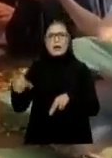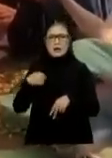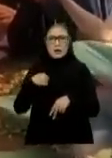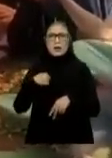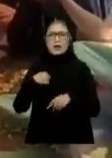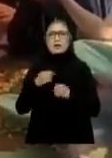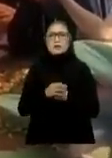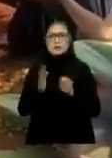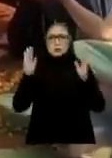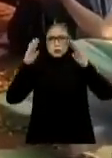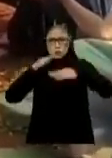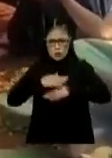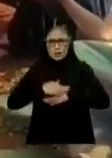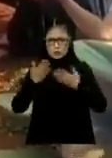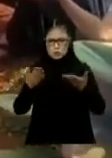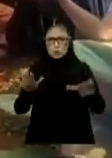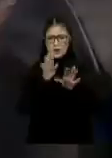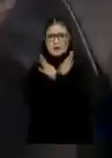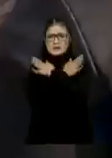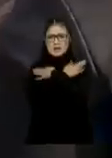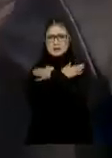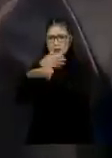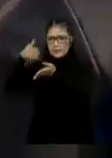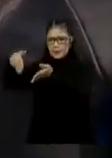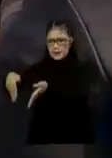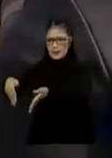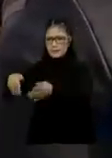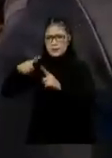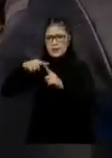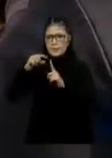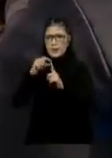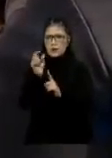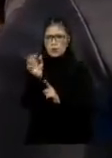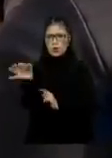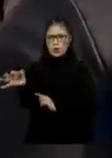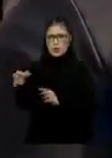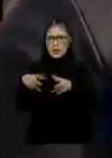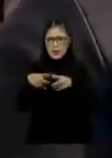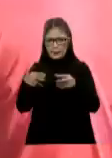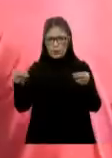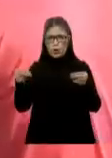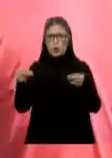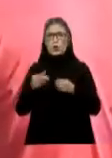Setelah disalatkan, jenazah Ardi Nur Cahyanto dimakamkan di TPU Tambarehe, Cilodong, Kota Depok.